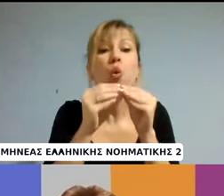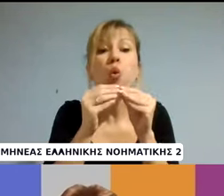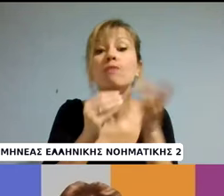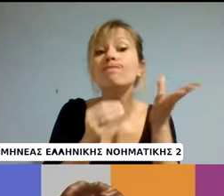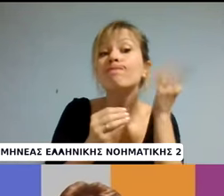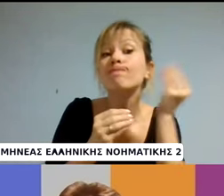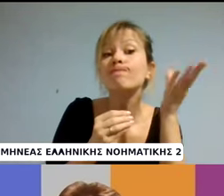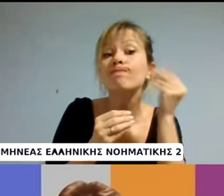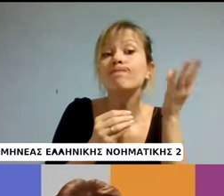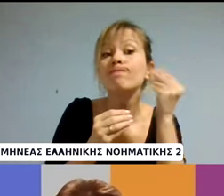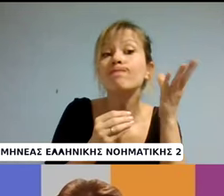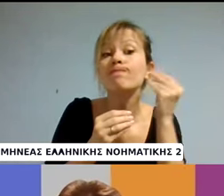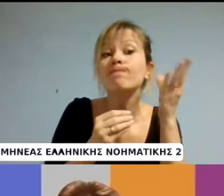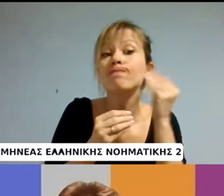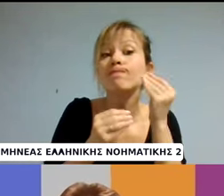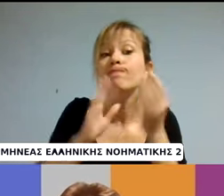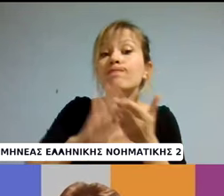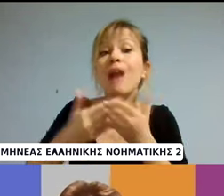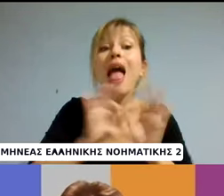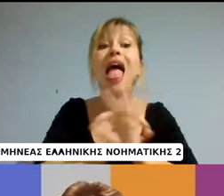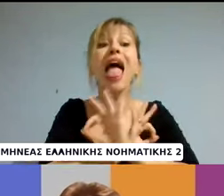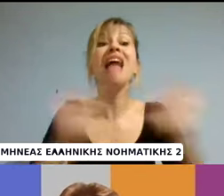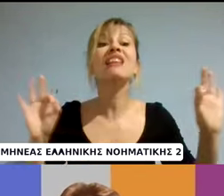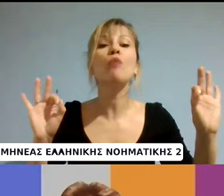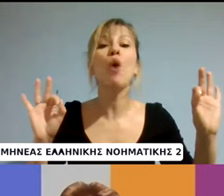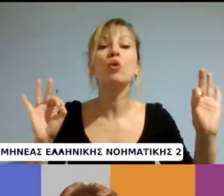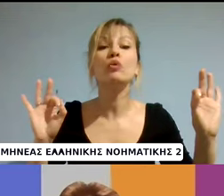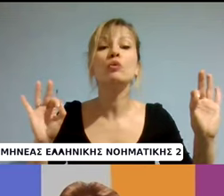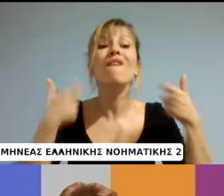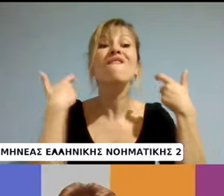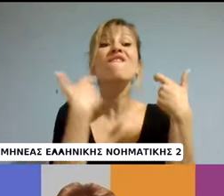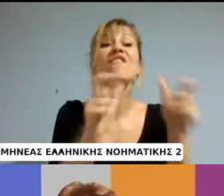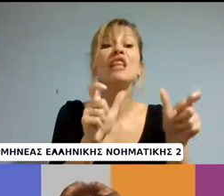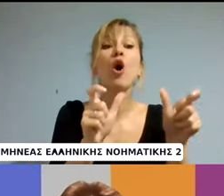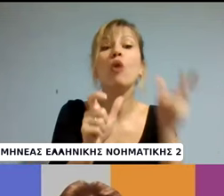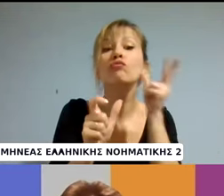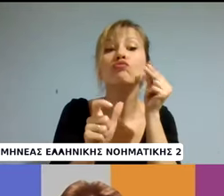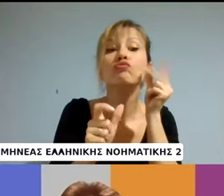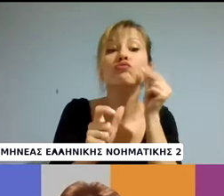μαγνητοσκοπημένο περιεχόμενο. Έτοιμο περιεχόμενο σε μορφή βίντεο.